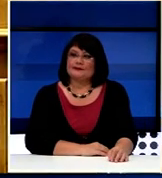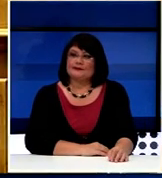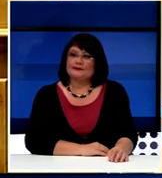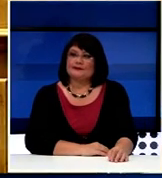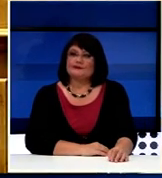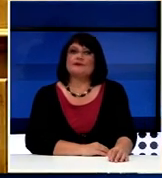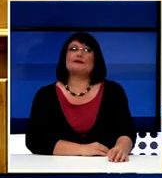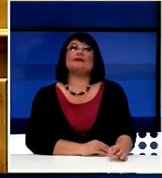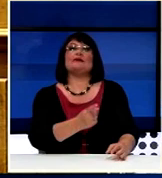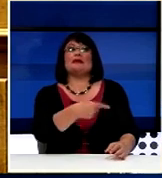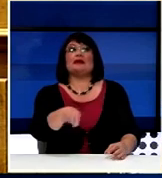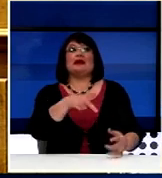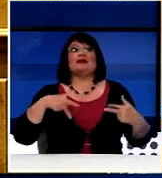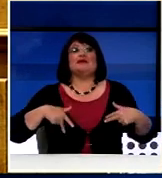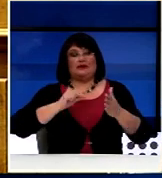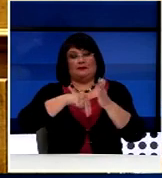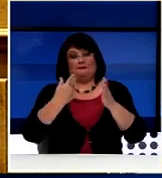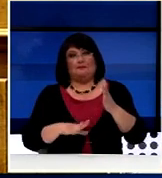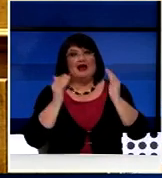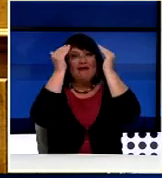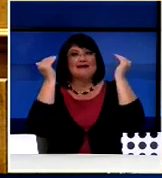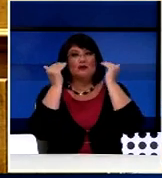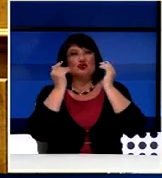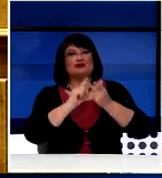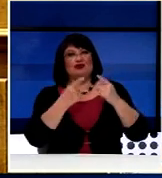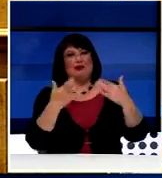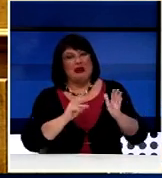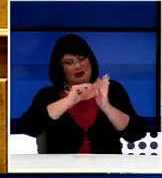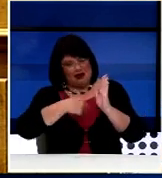Υπογράψατε τη συμφωνία με την Αίγυπτο